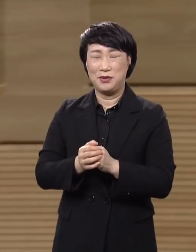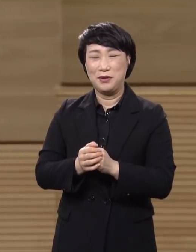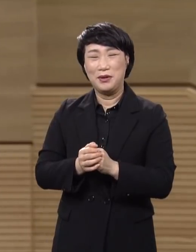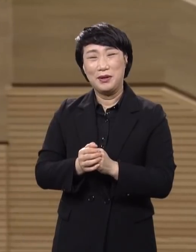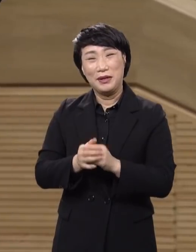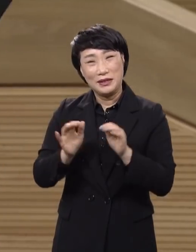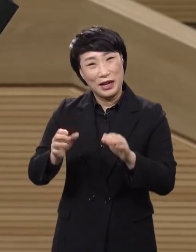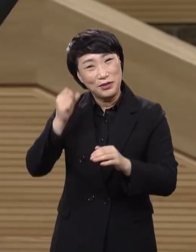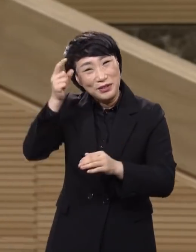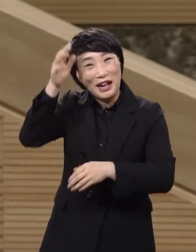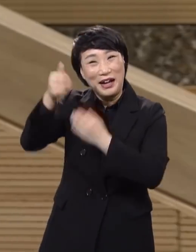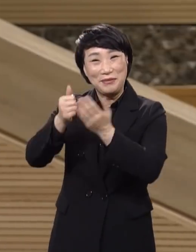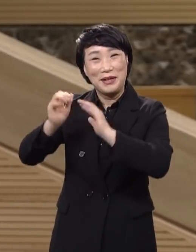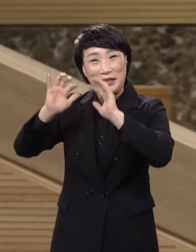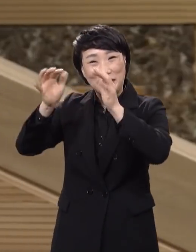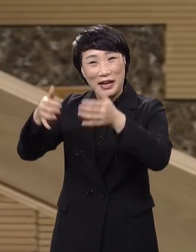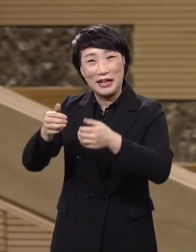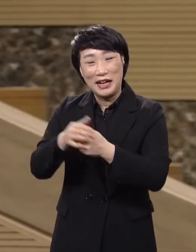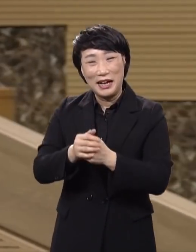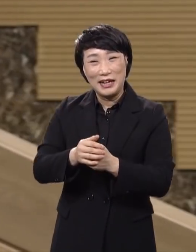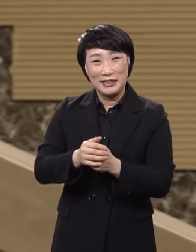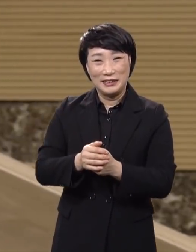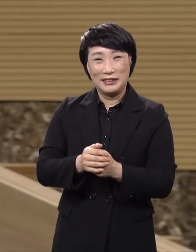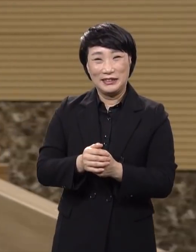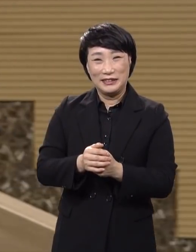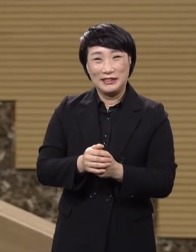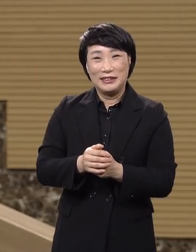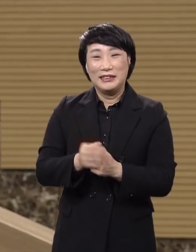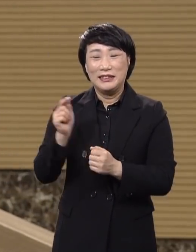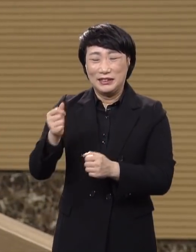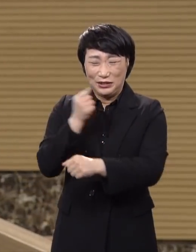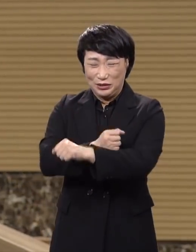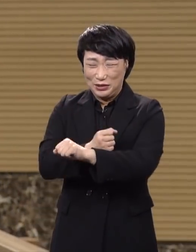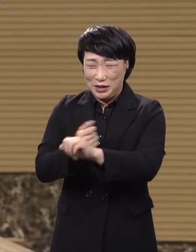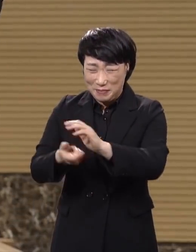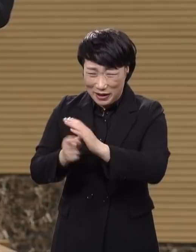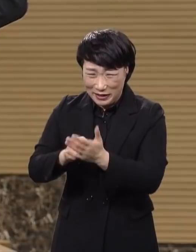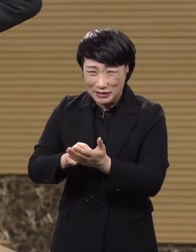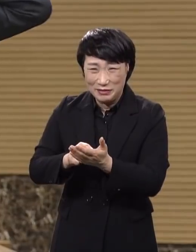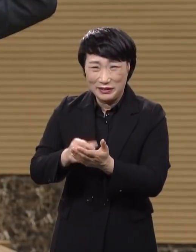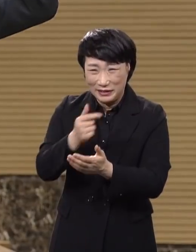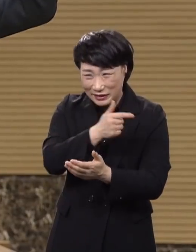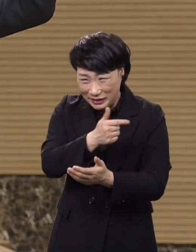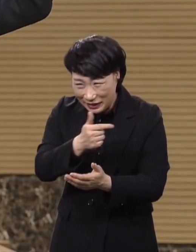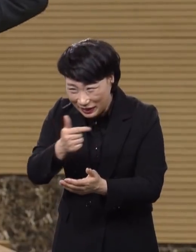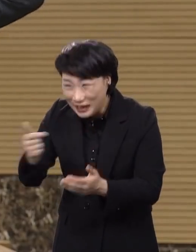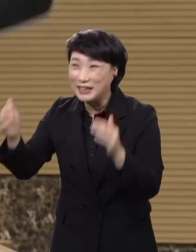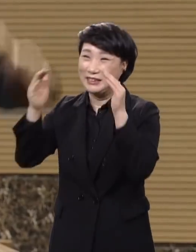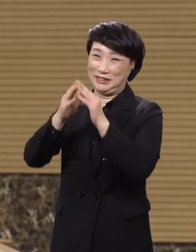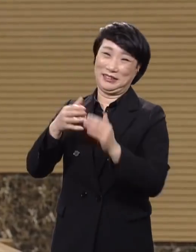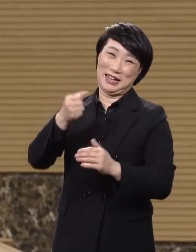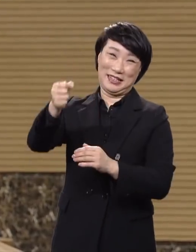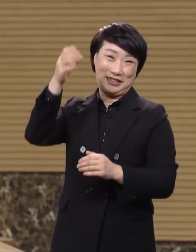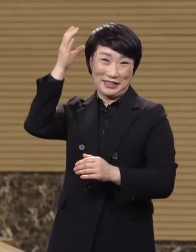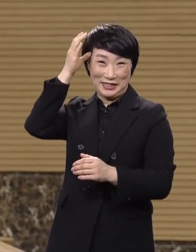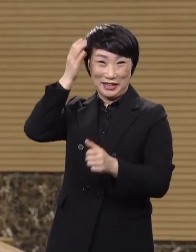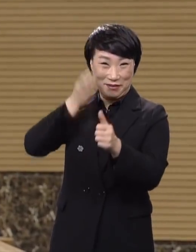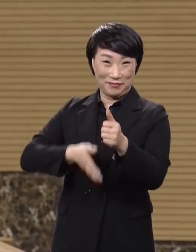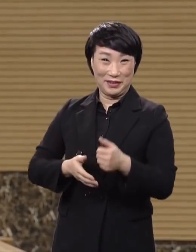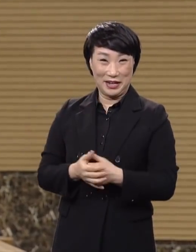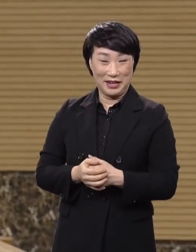위대한 하나님의 나라에 큰 수고한 만큼 집이 있기를